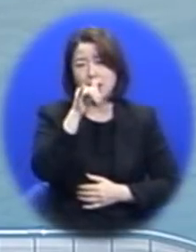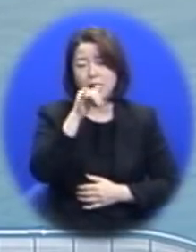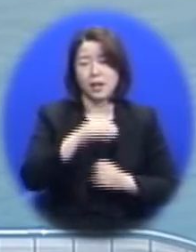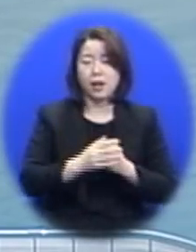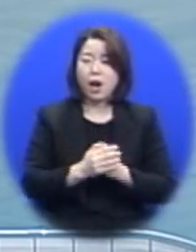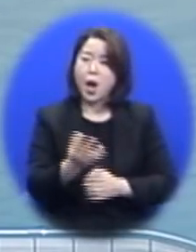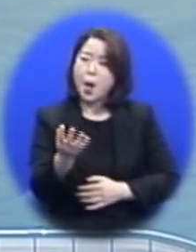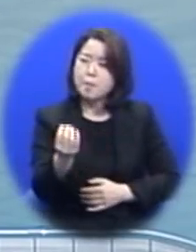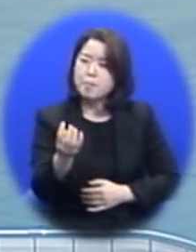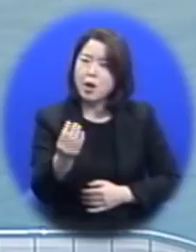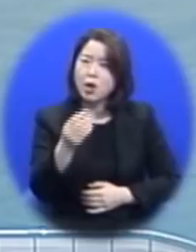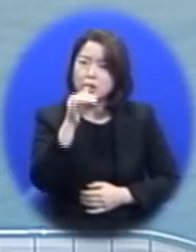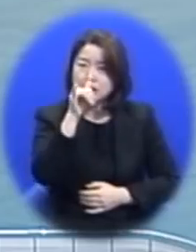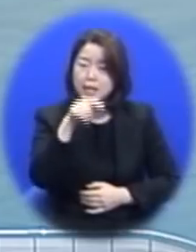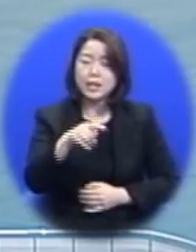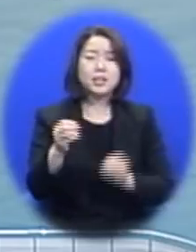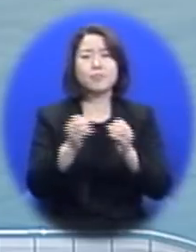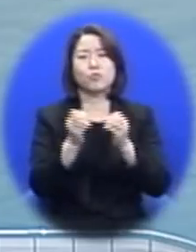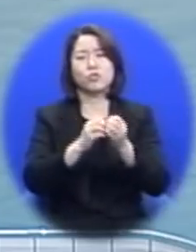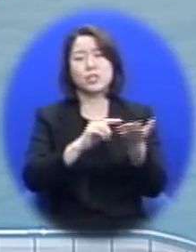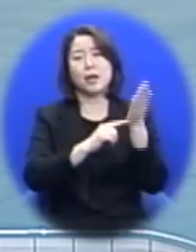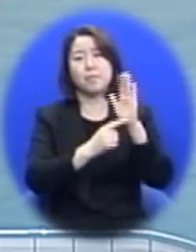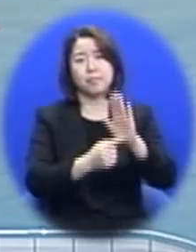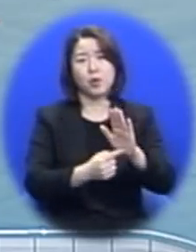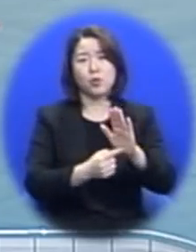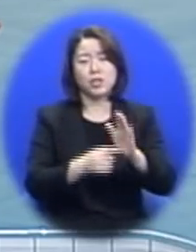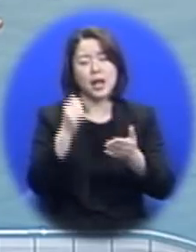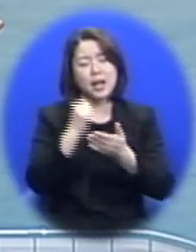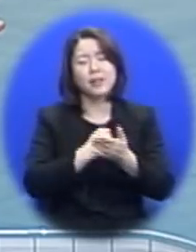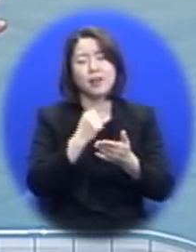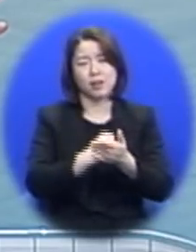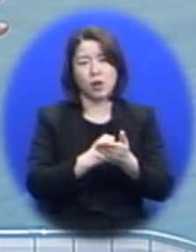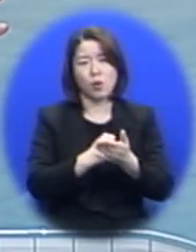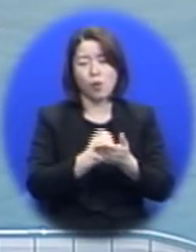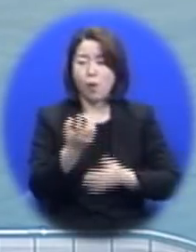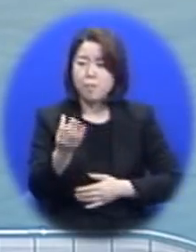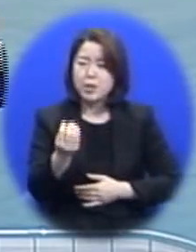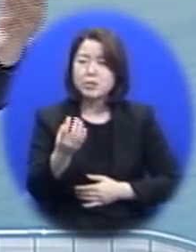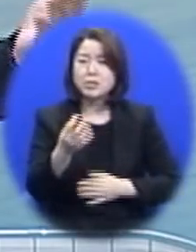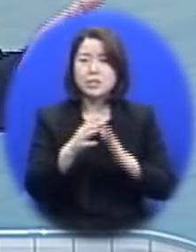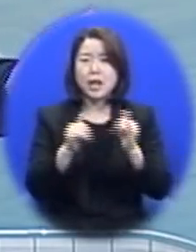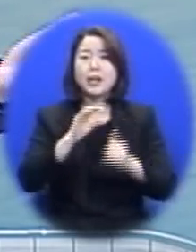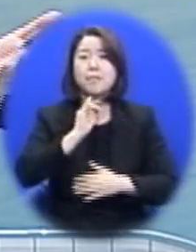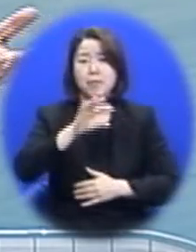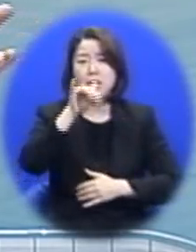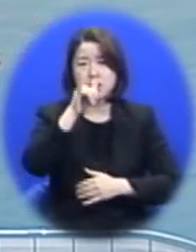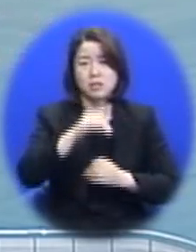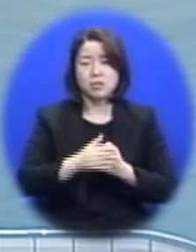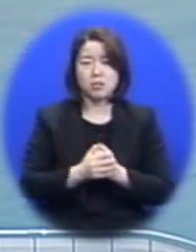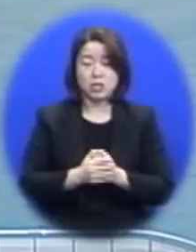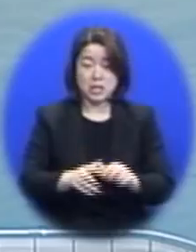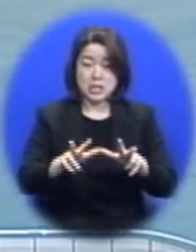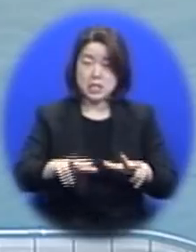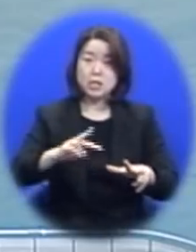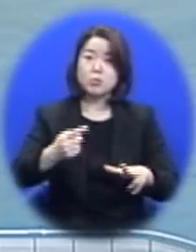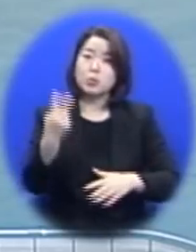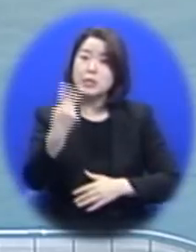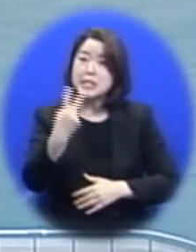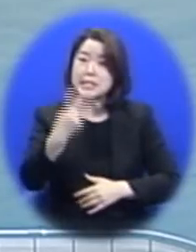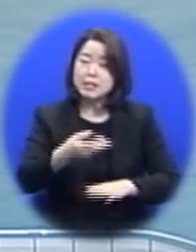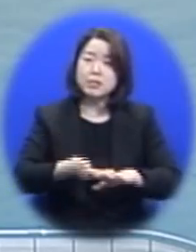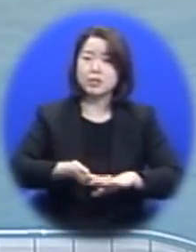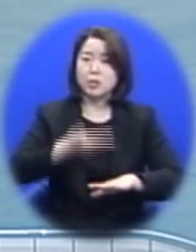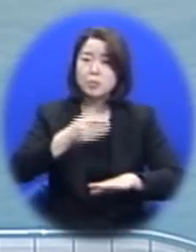있다는 이 표현이 참 안타까워요. 몇 사람밖에 없다. 여러분 지금도 2,000명이 넘게 이 자리에 모여